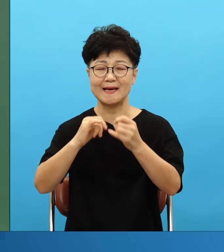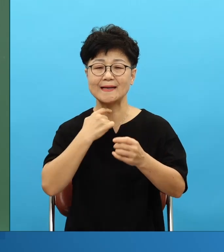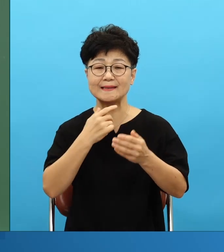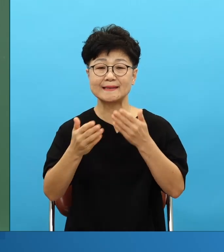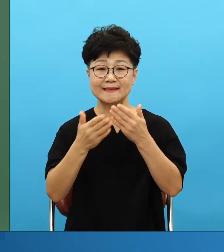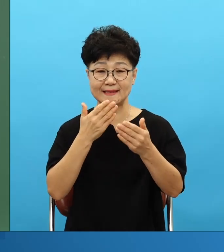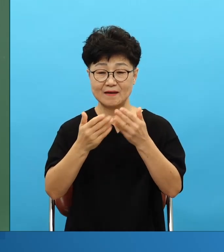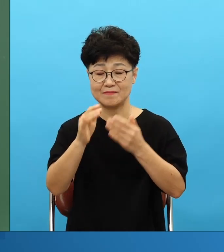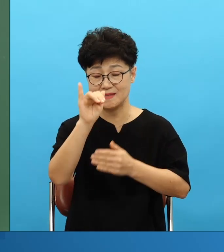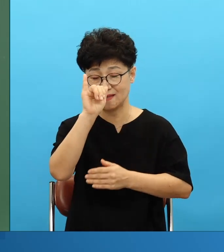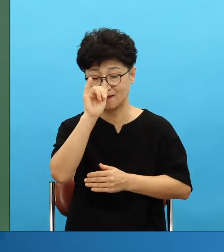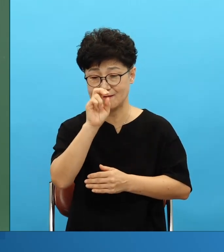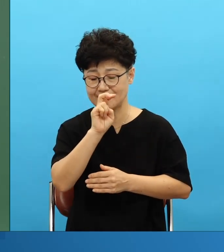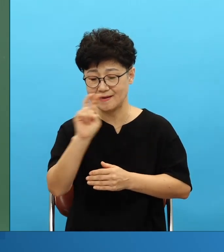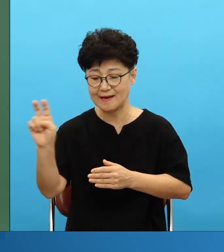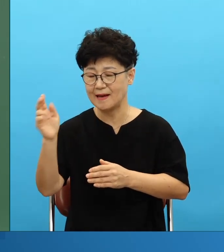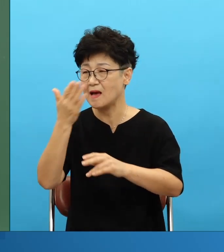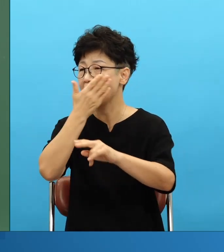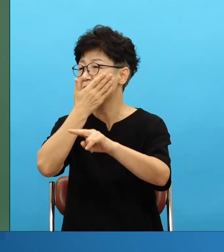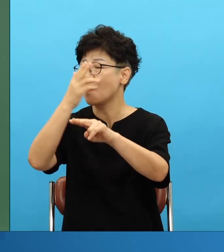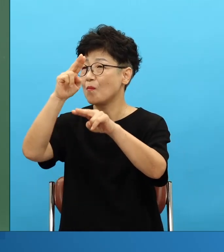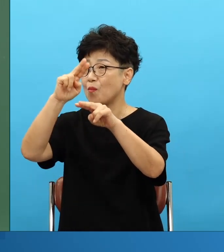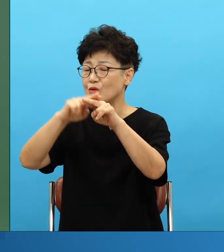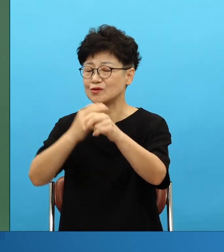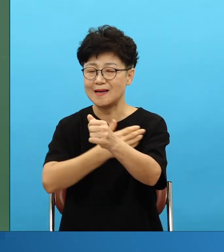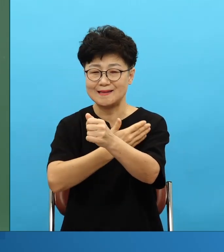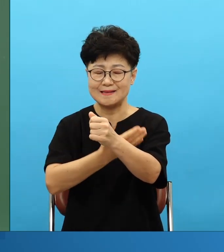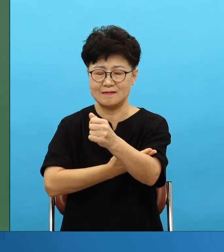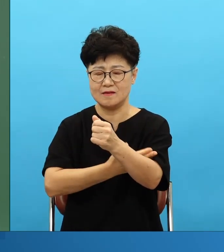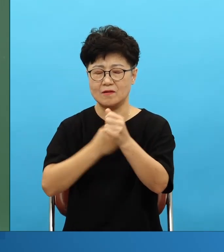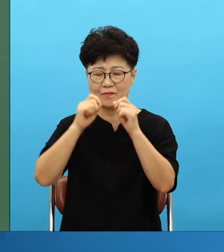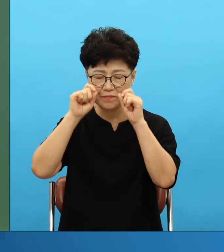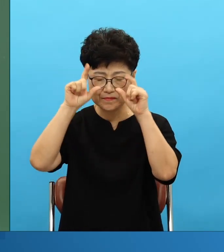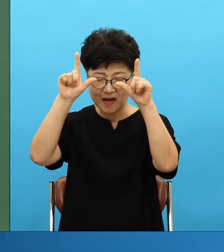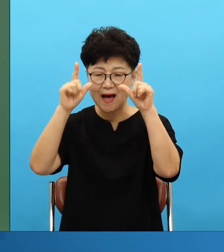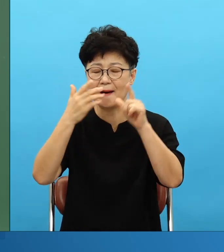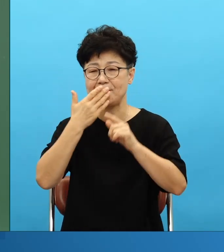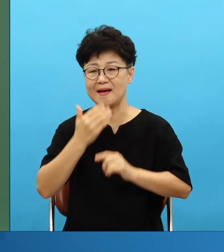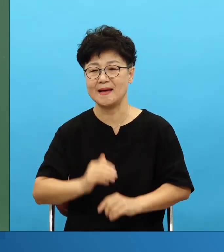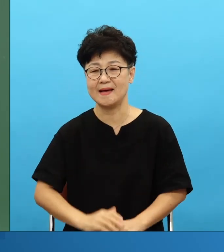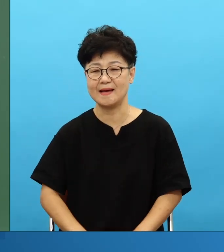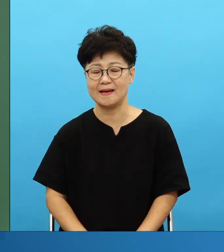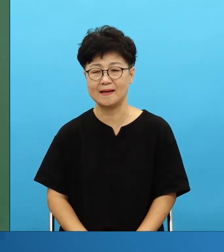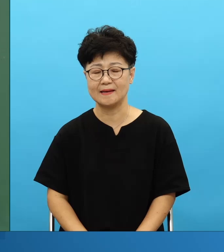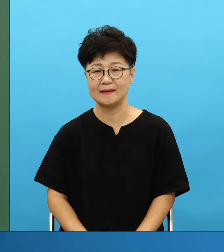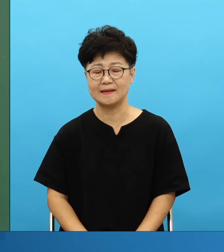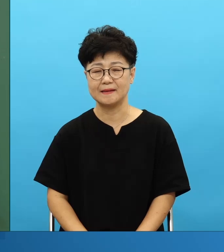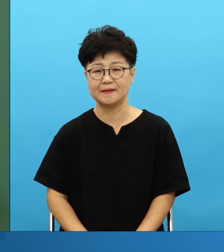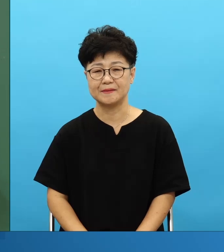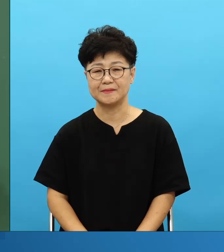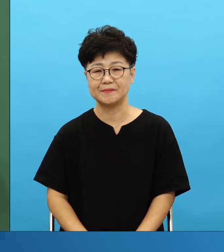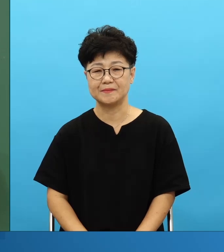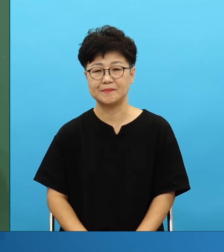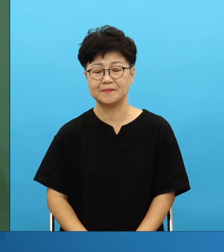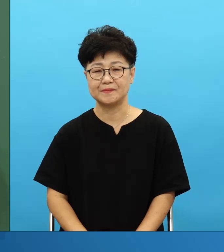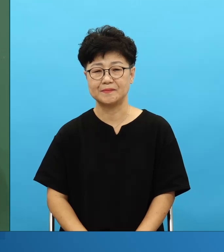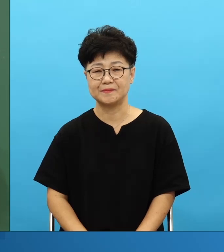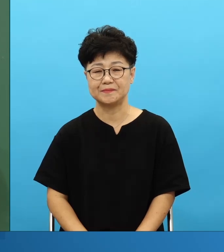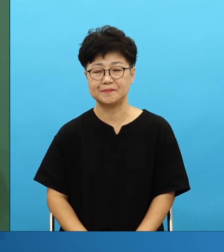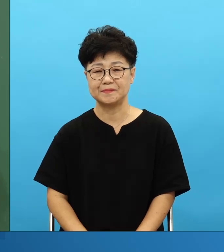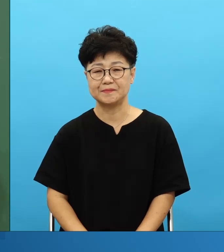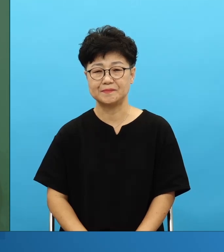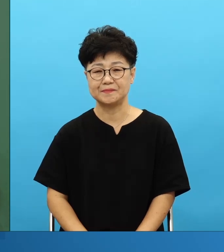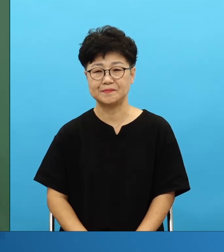이래야 We must experience the covenant of the Mount of Olives. 보좌의 능력이 뭔가를 누리게 된단 Only 말이에요. then can we enjoy what are the blessings of the throne. 이